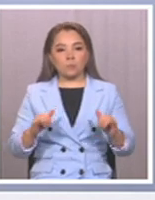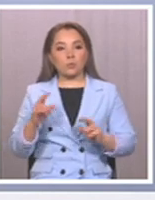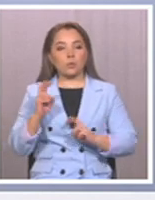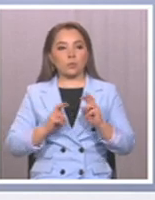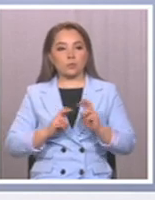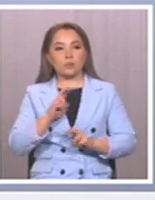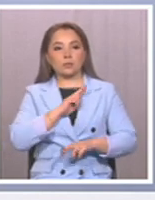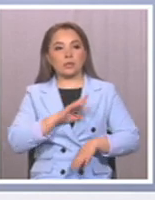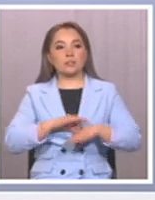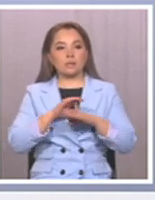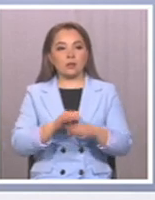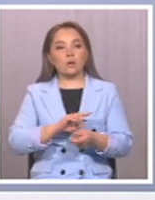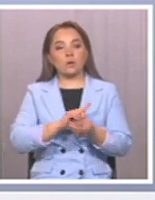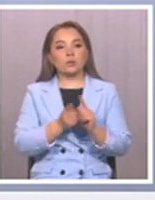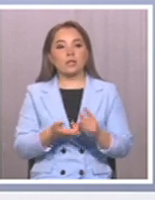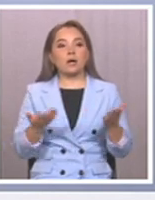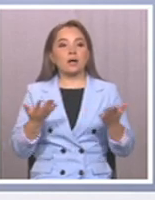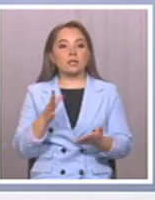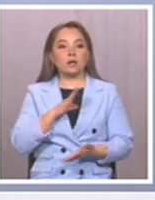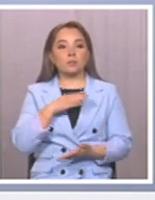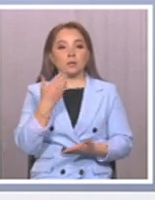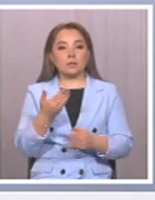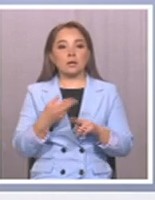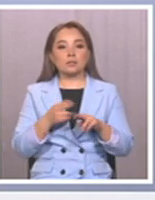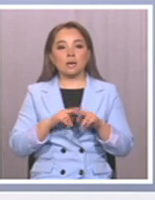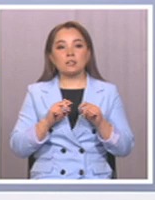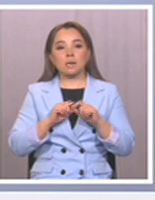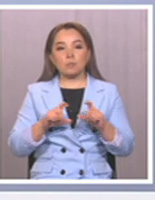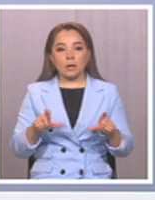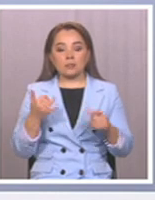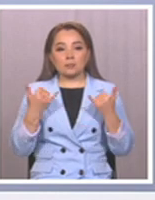қалай өзгертті?» Бүгінгі сабағымызда